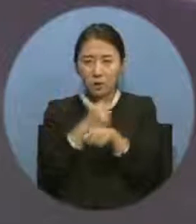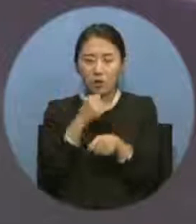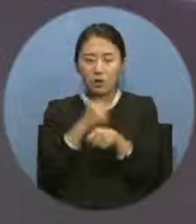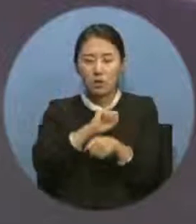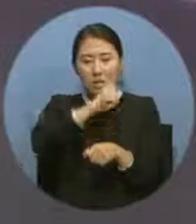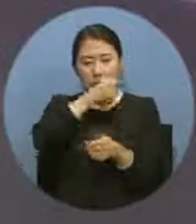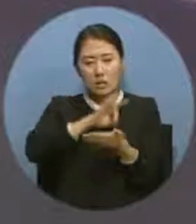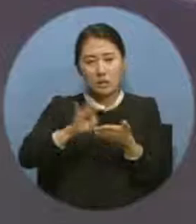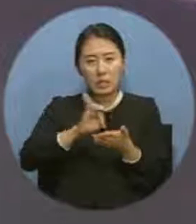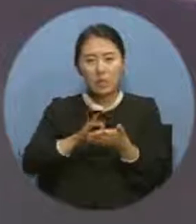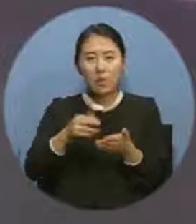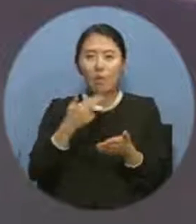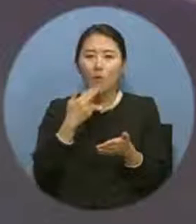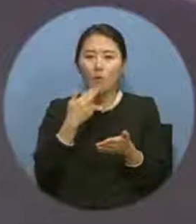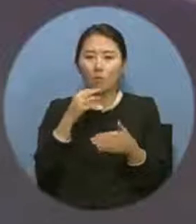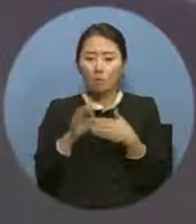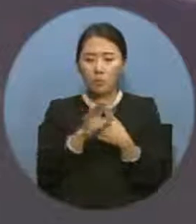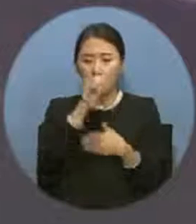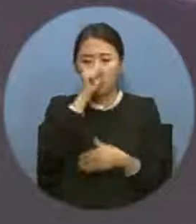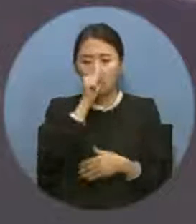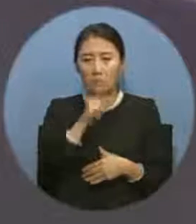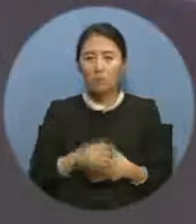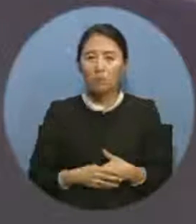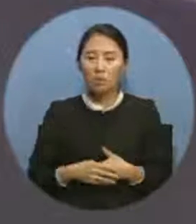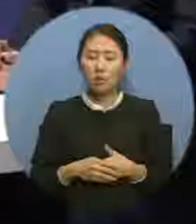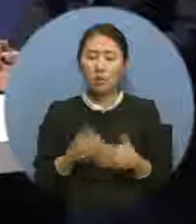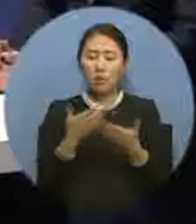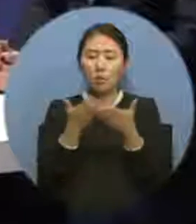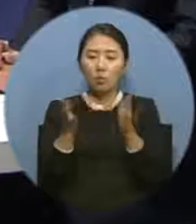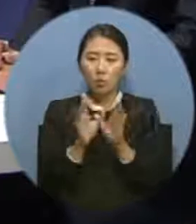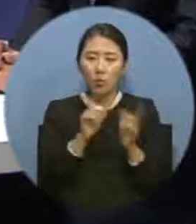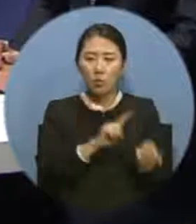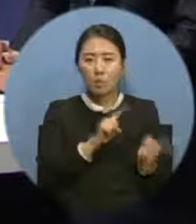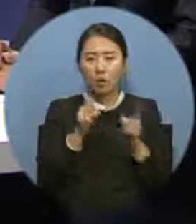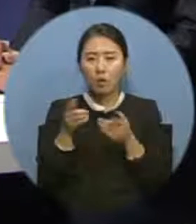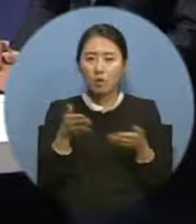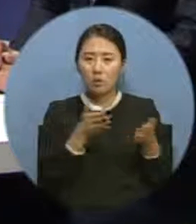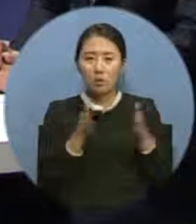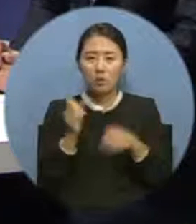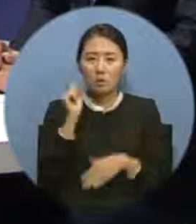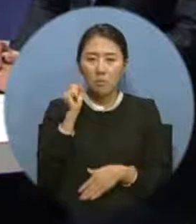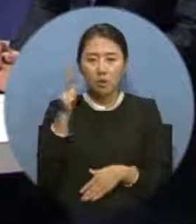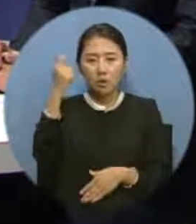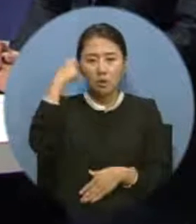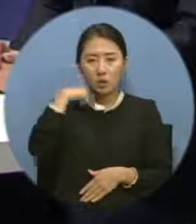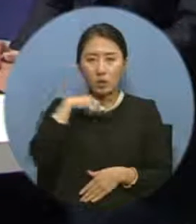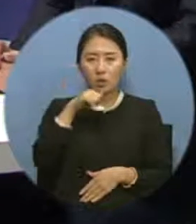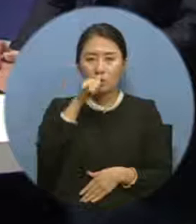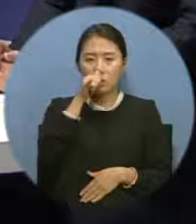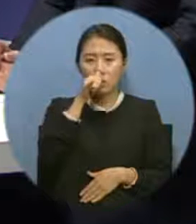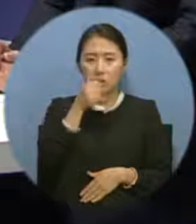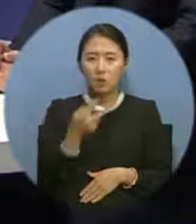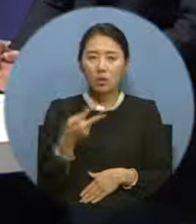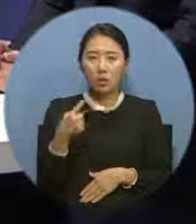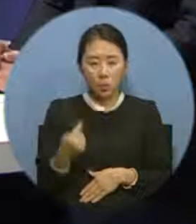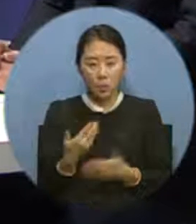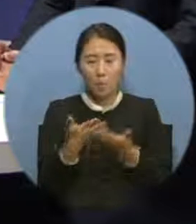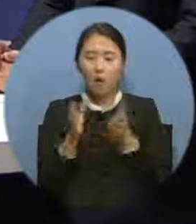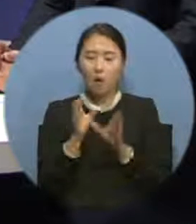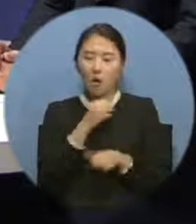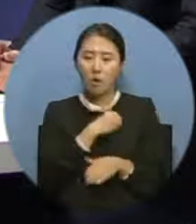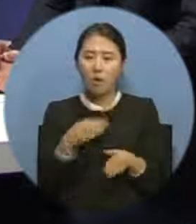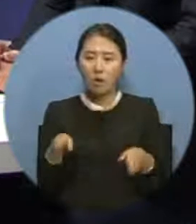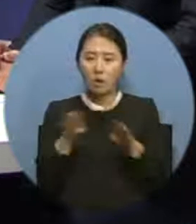낭비되는 일이 없었으면 하는 바람입니다 4 공동체를 회복하는 길이 참 멀게만 느껴 지는군요 그래도 이 마을 회관이